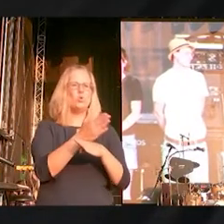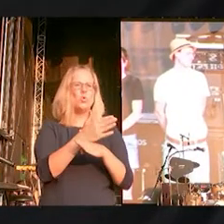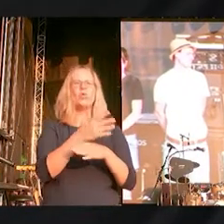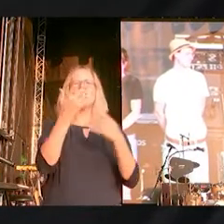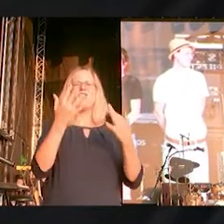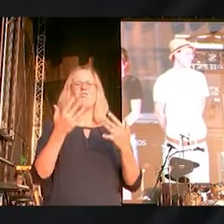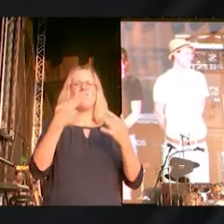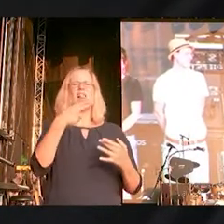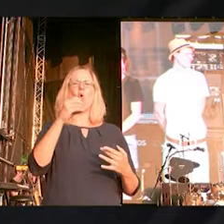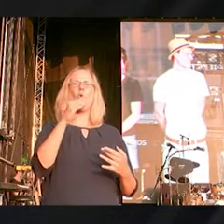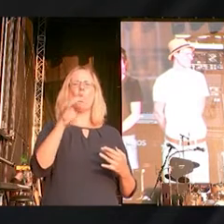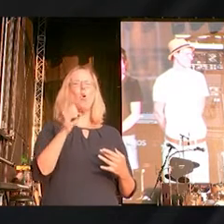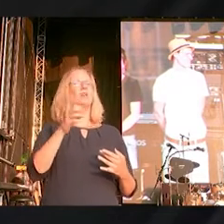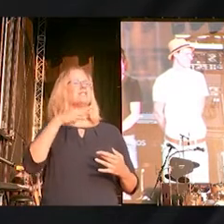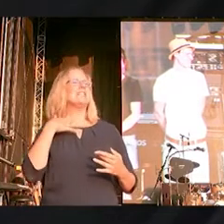unter Krankheiten leiden.